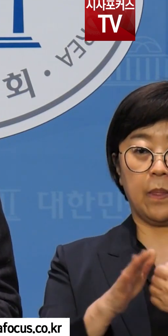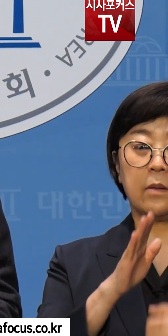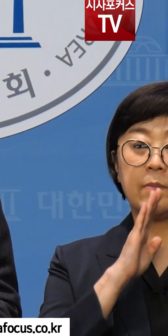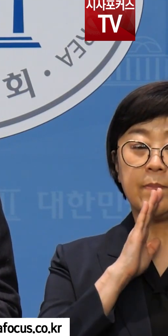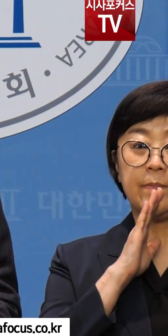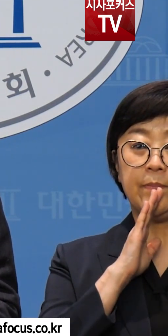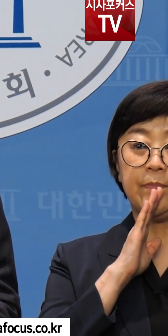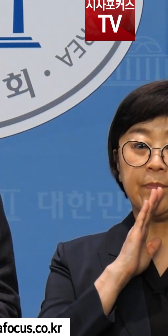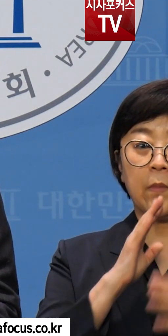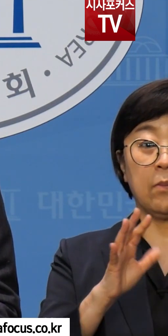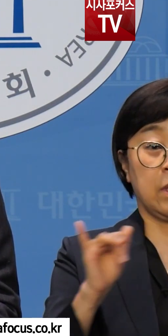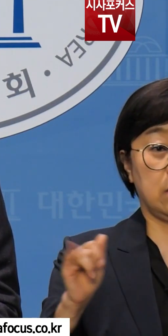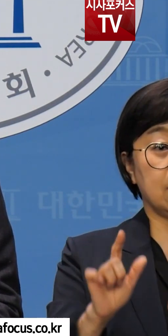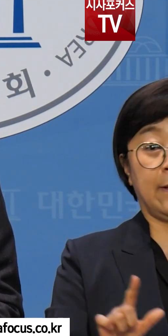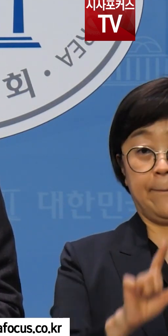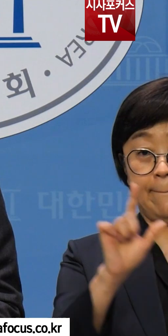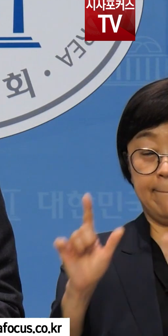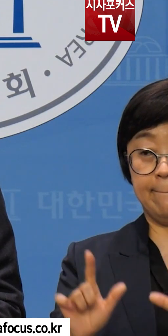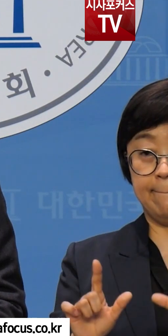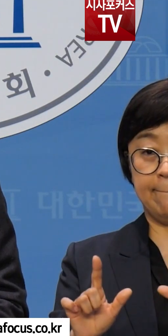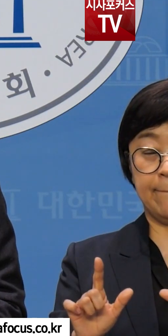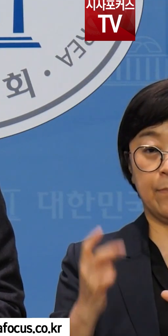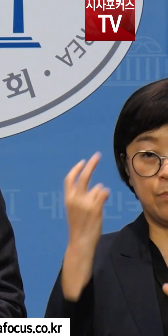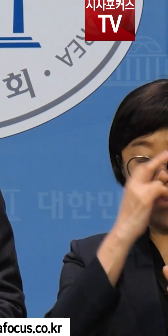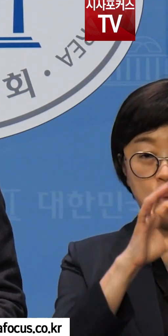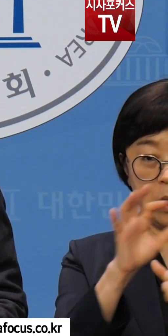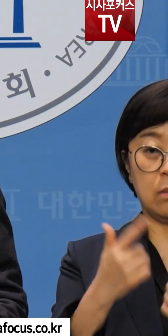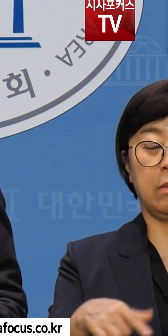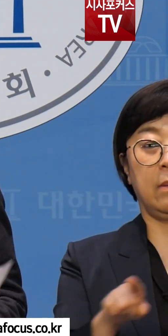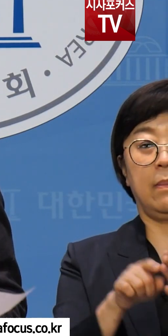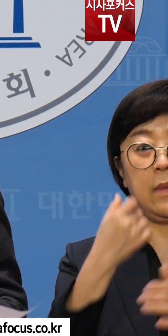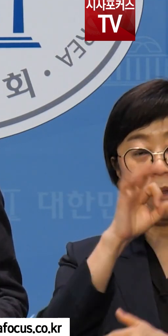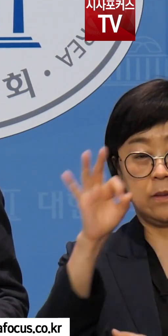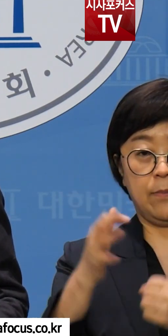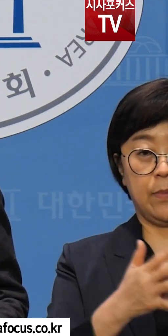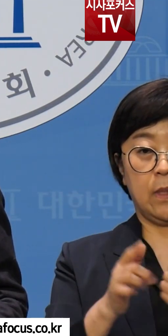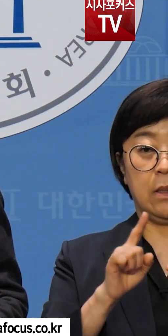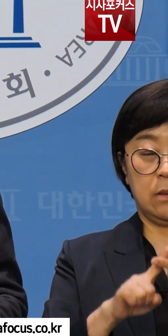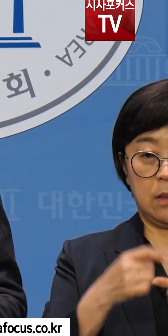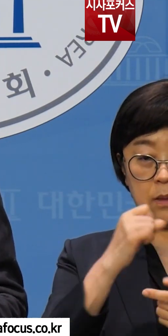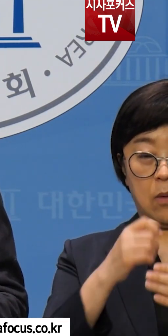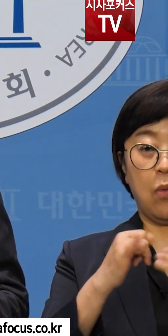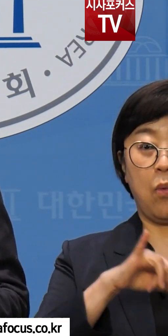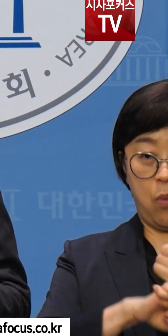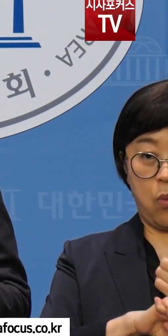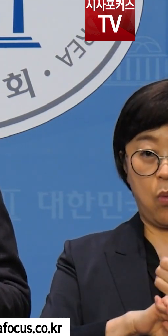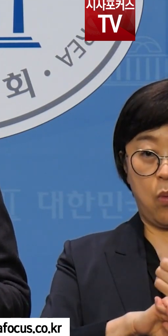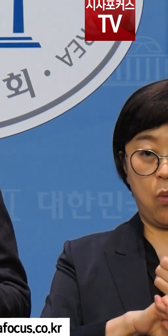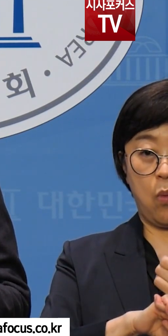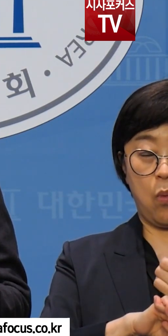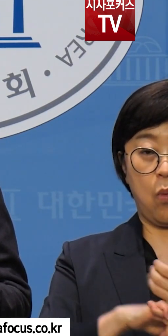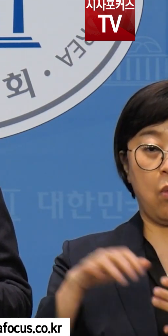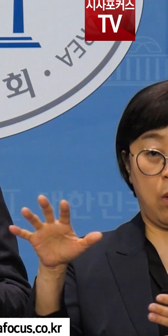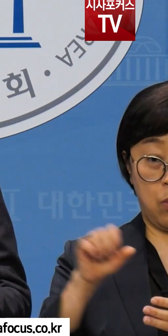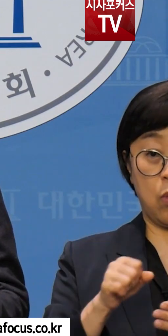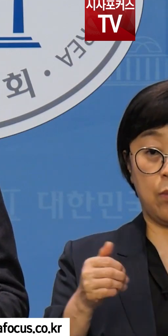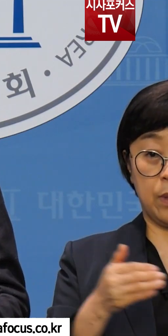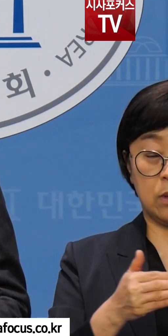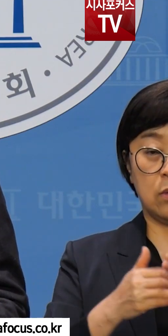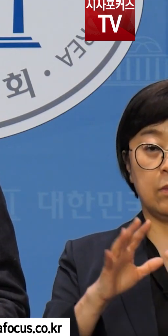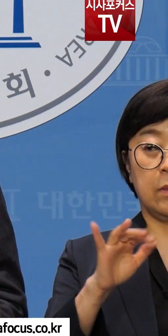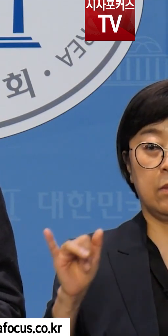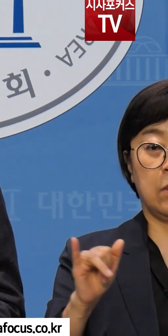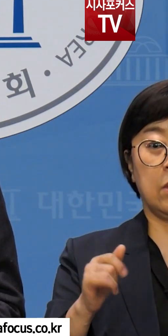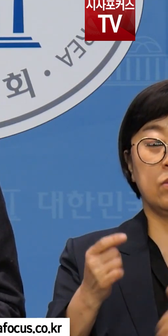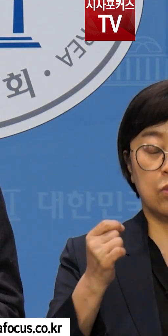사실 국민들의 삶을 챙길 수 있는 예산입니다. 이런 예산들 반드시 좀 확보가 돼서